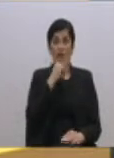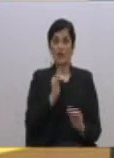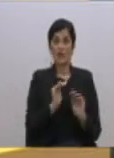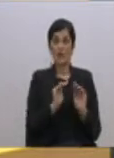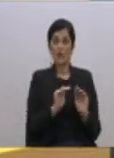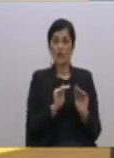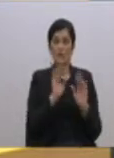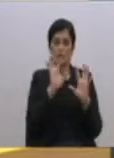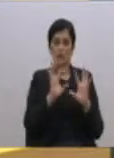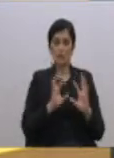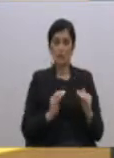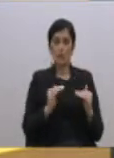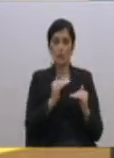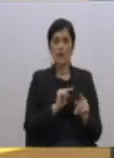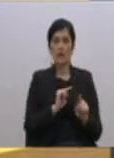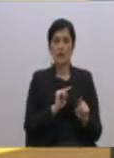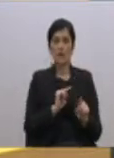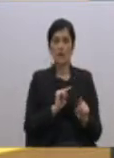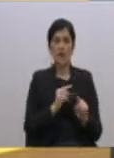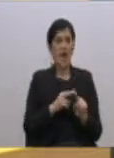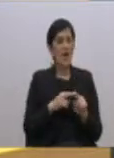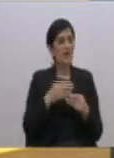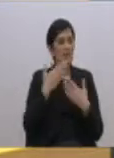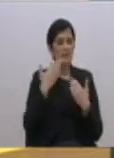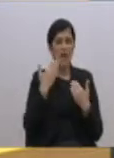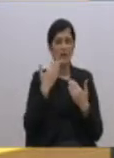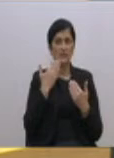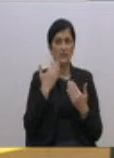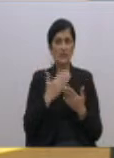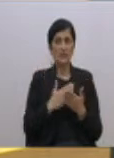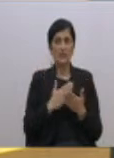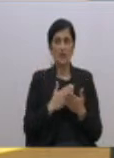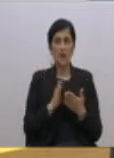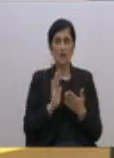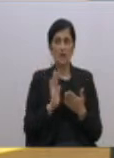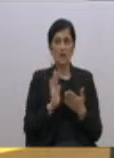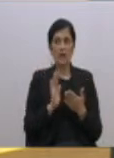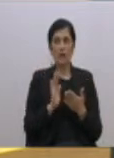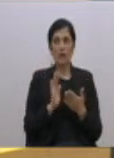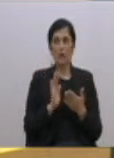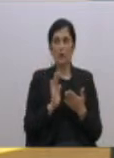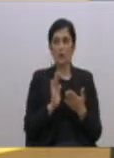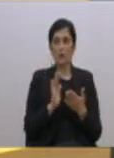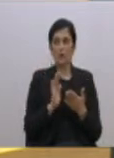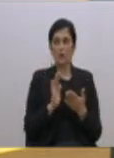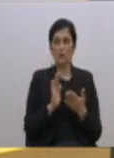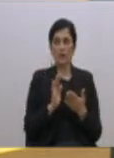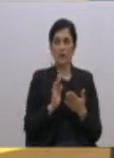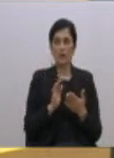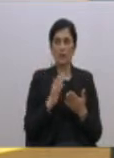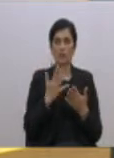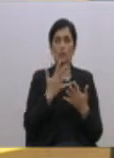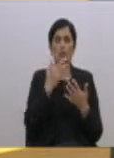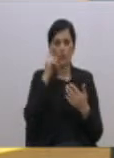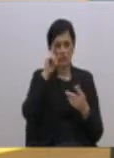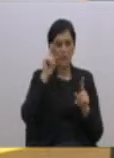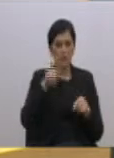არის კონსტიტუციის საკითხები. Ნამდვილი არ არის ისით რამხელა ქორუმია